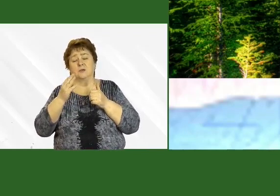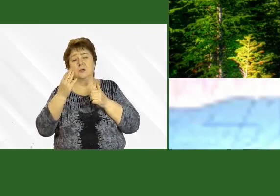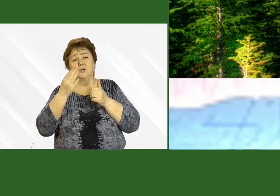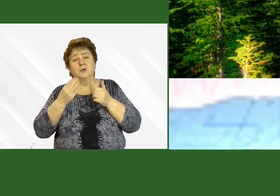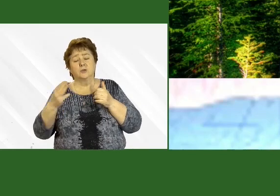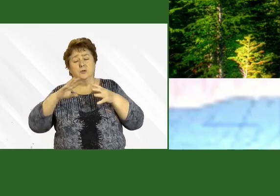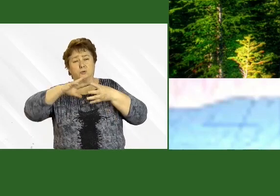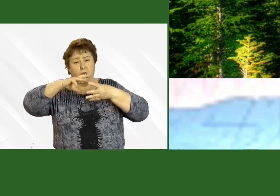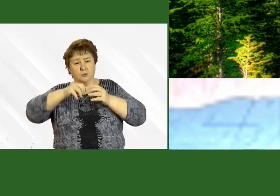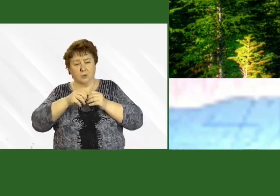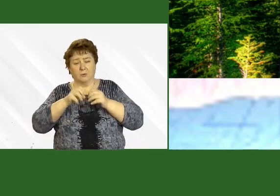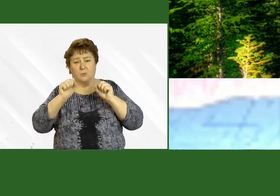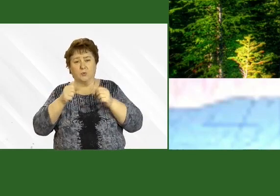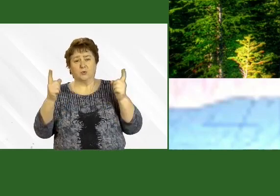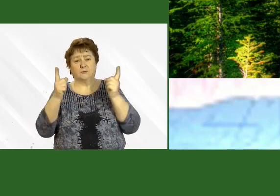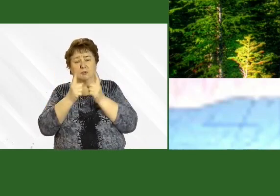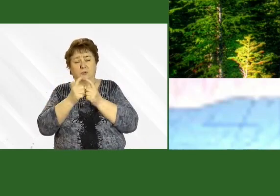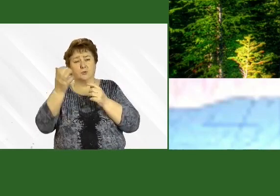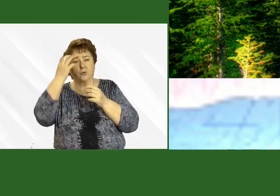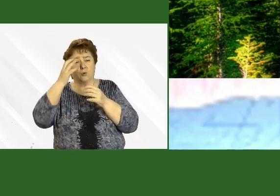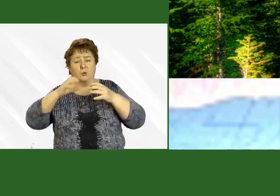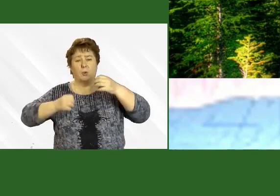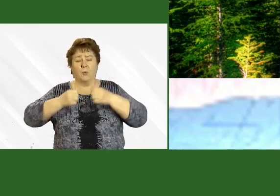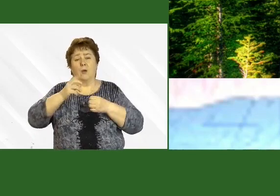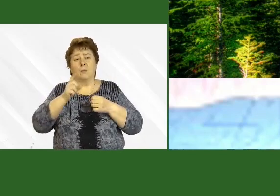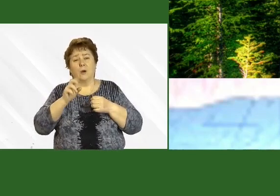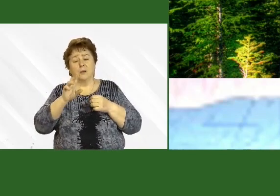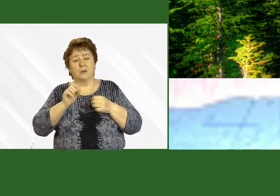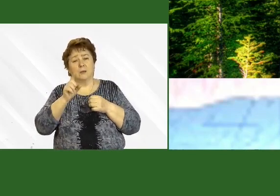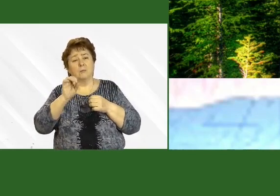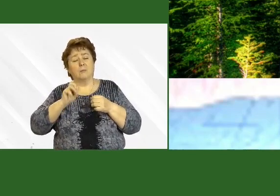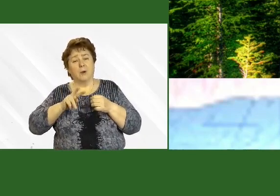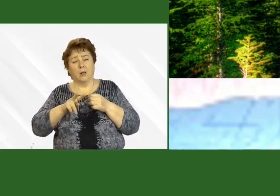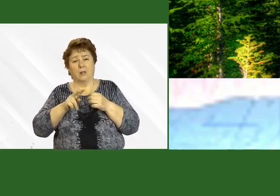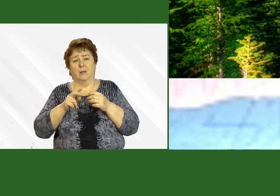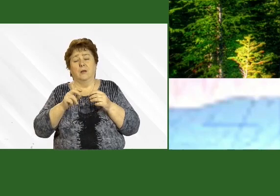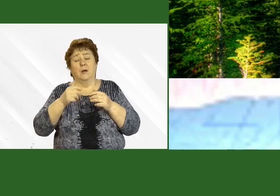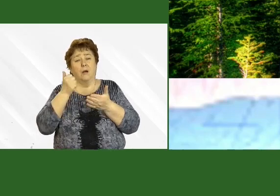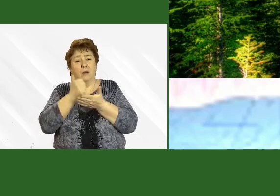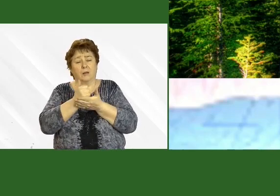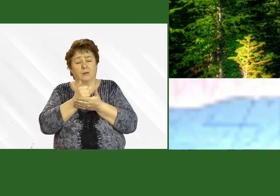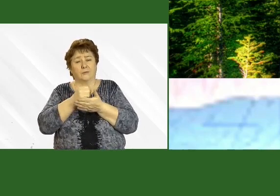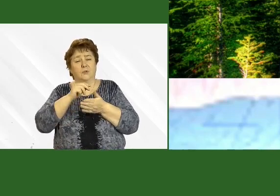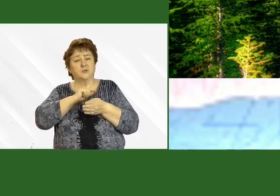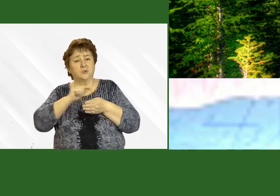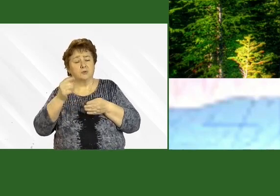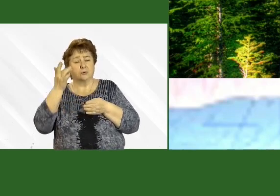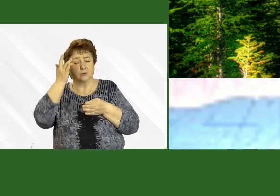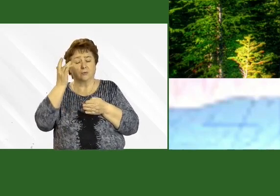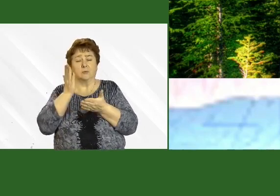встретить черного медведя барибал главной отличительной чертой которого является